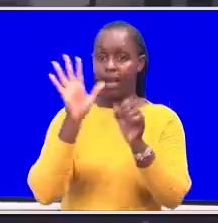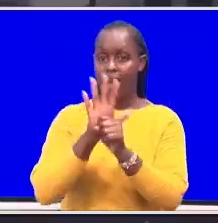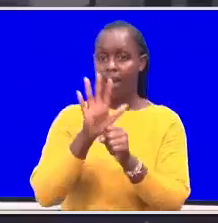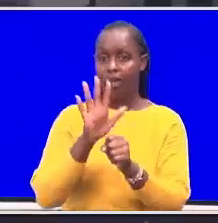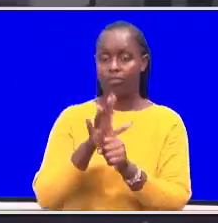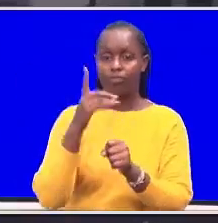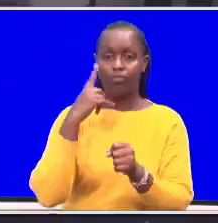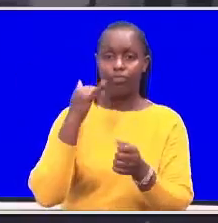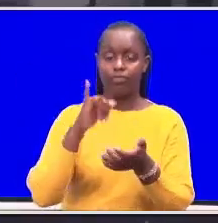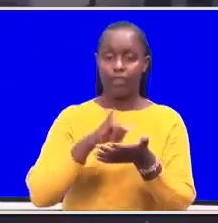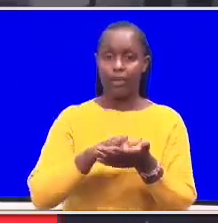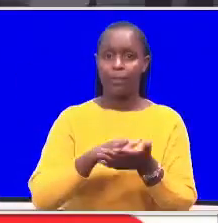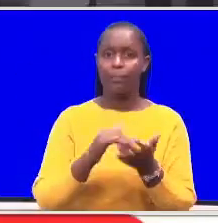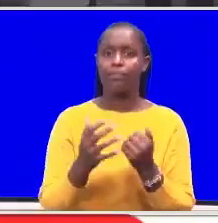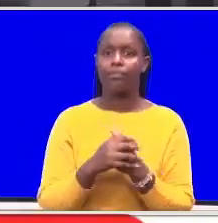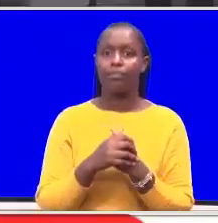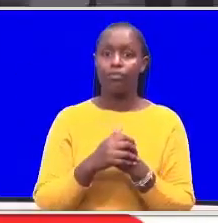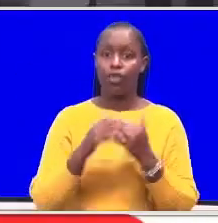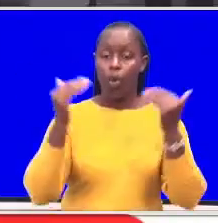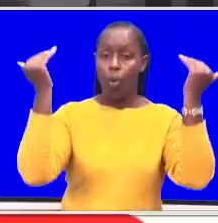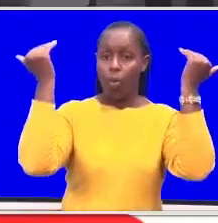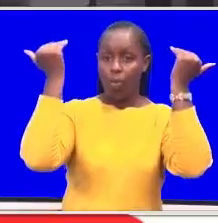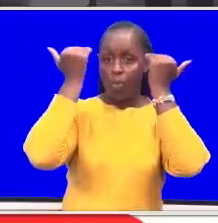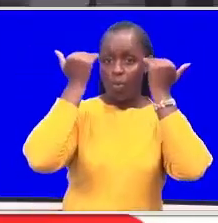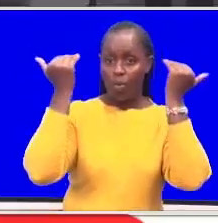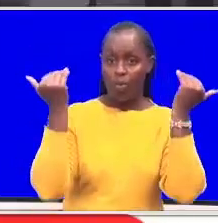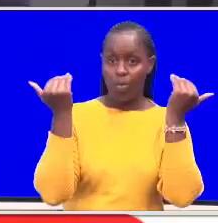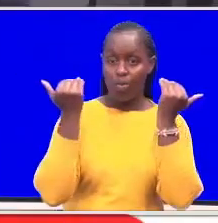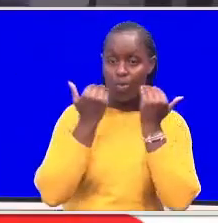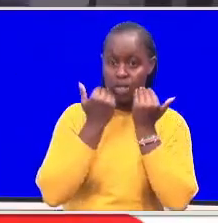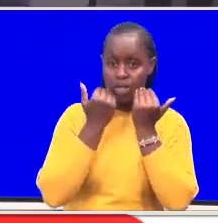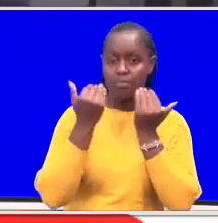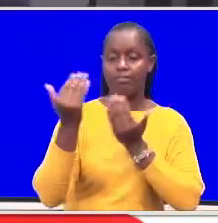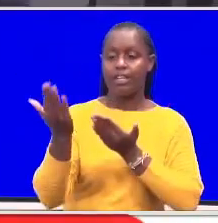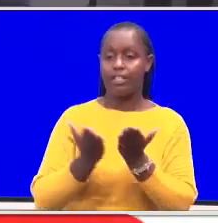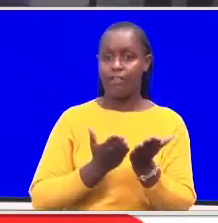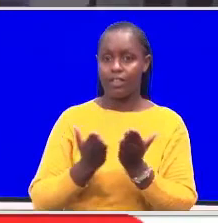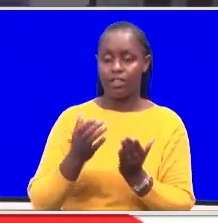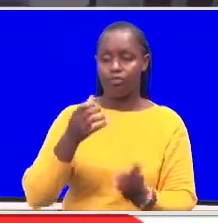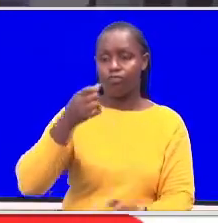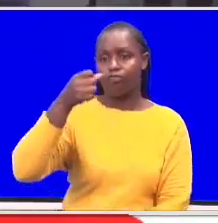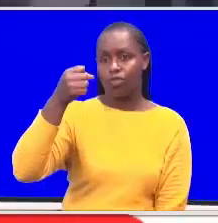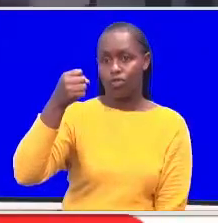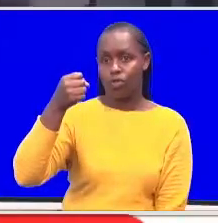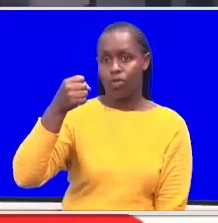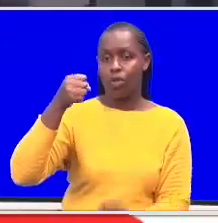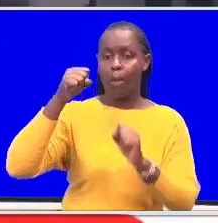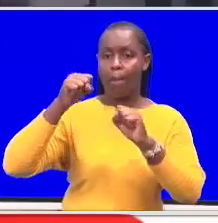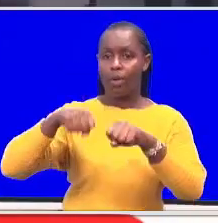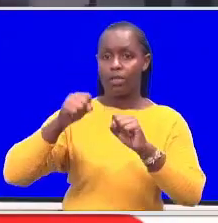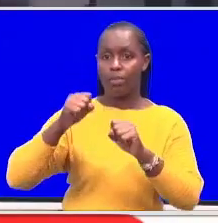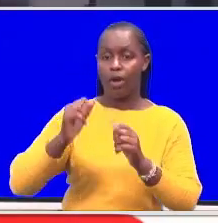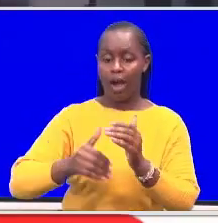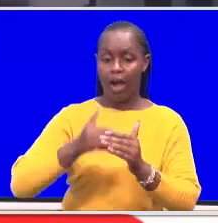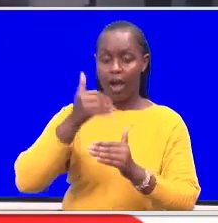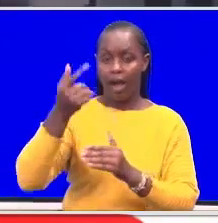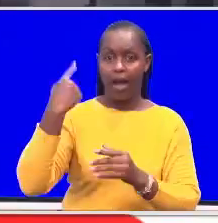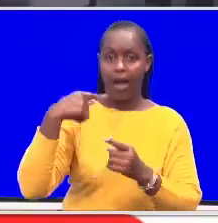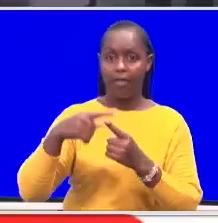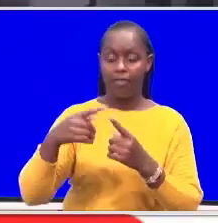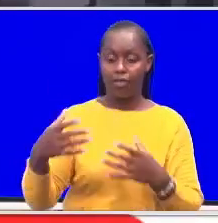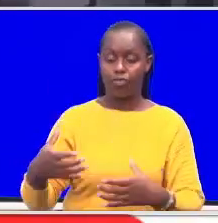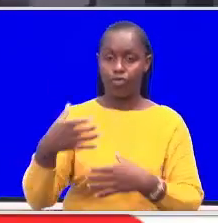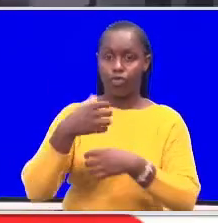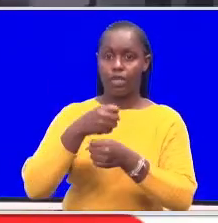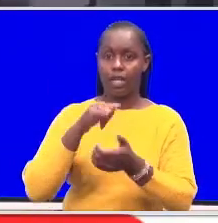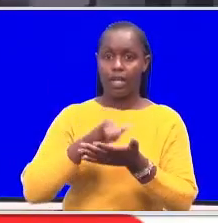Kwa taarifa hiyo, na shughuli za mahakama huenda zikatatizika zaidi kuanzia kesho baada ya vyama vinavyoangazia maslahi ya maafisa